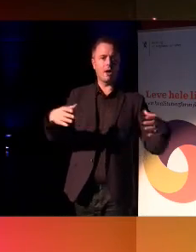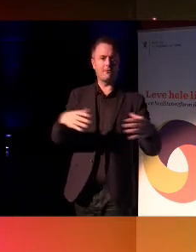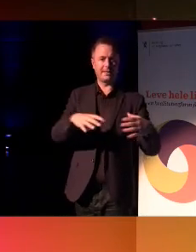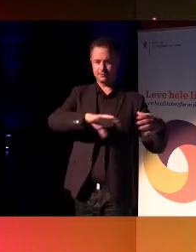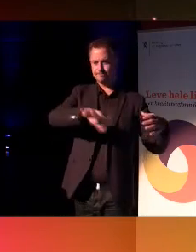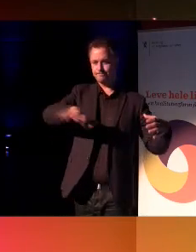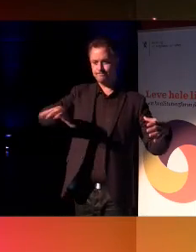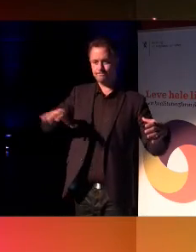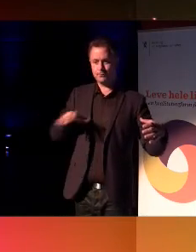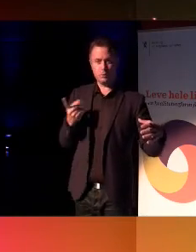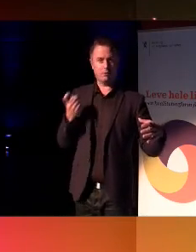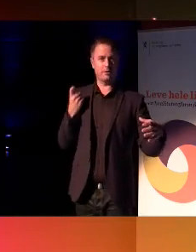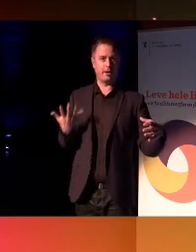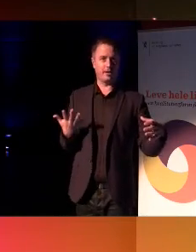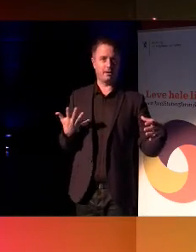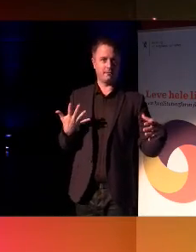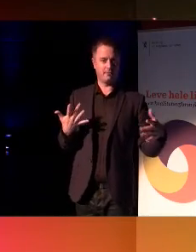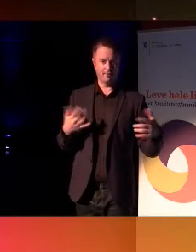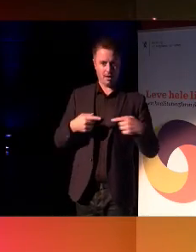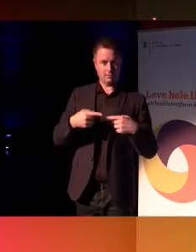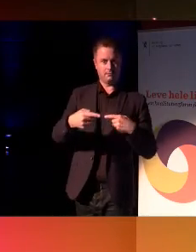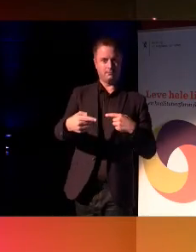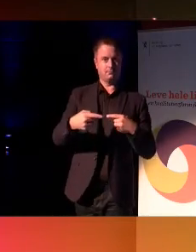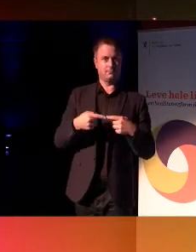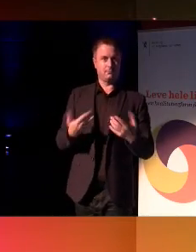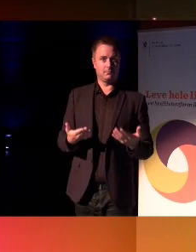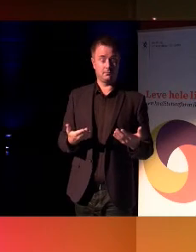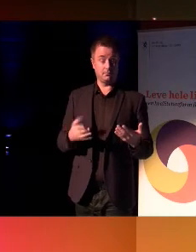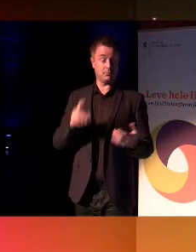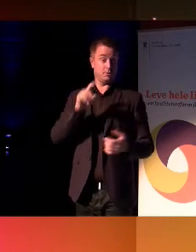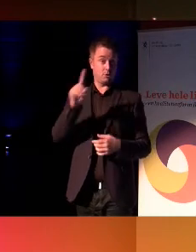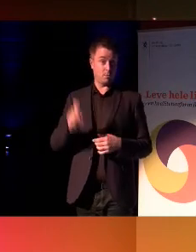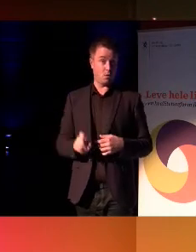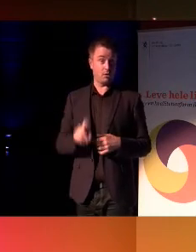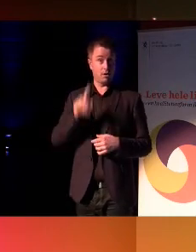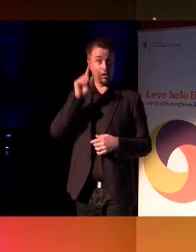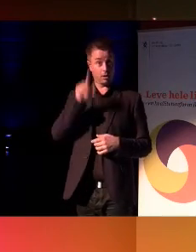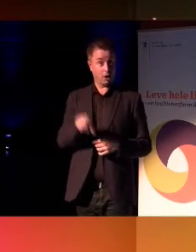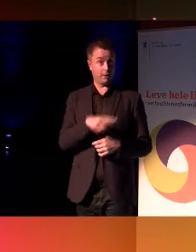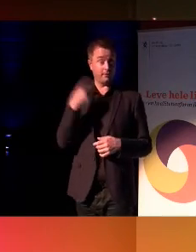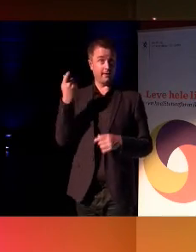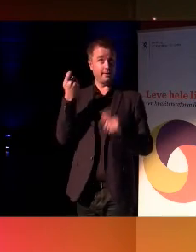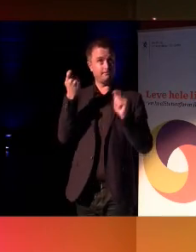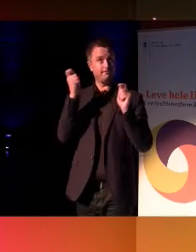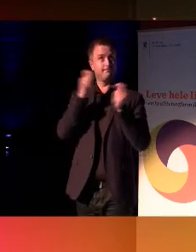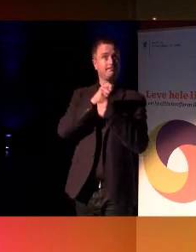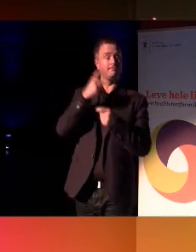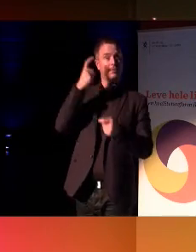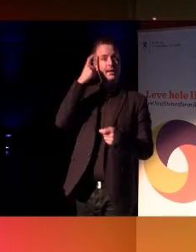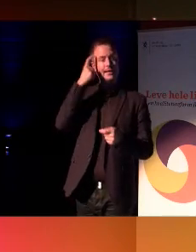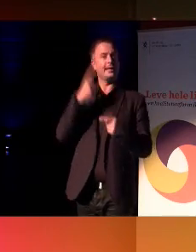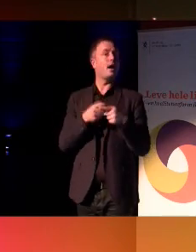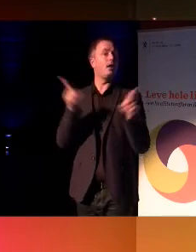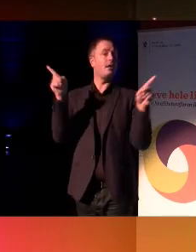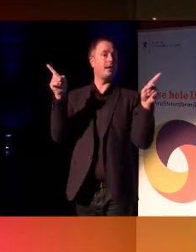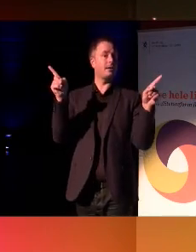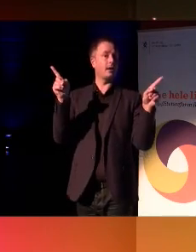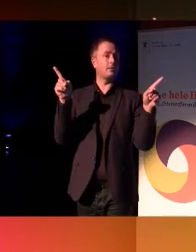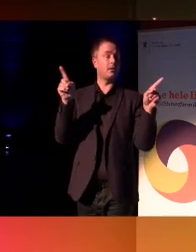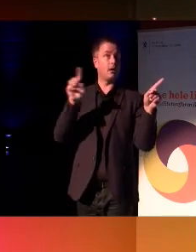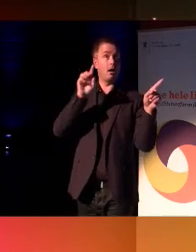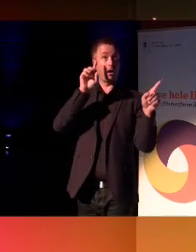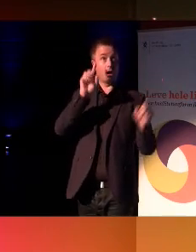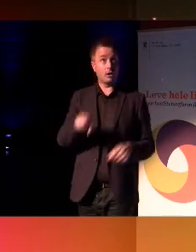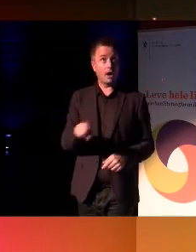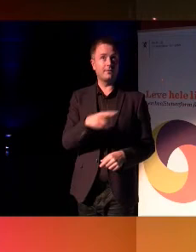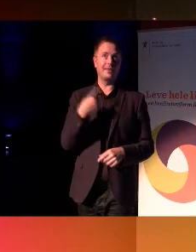faktisk ovenfor. Og da tenker jeg det lov å tenke annerledes. Kan man tørre å tenke at vi skal organisere